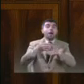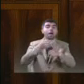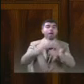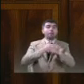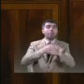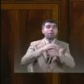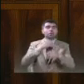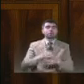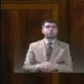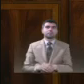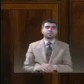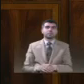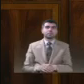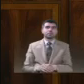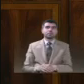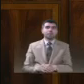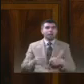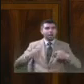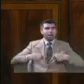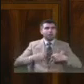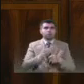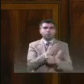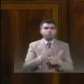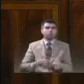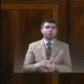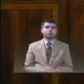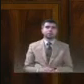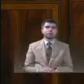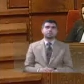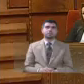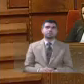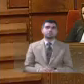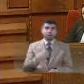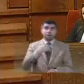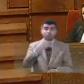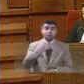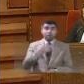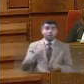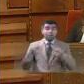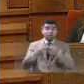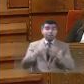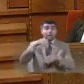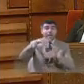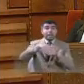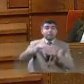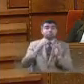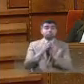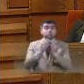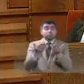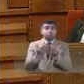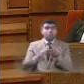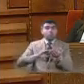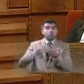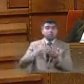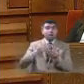مع الماضي. سيد رئيس الحكومة، إننا في فريق التقدم الديمقراطي